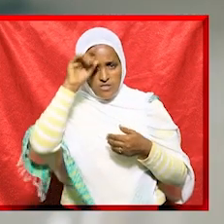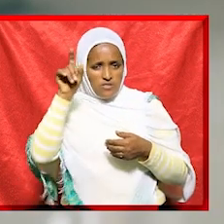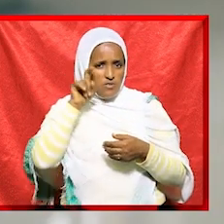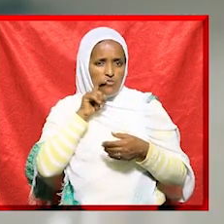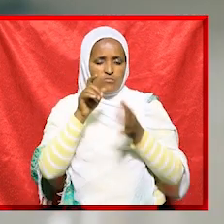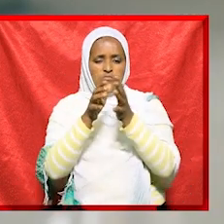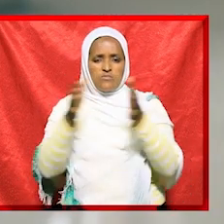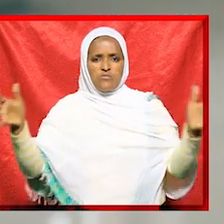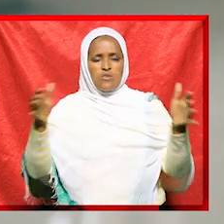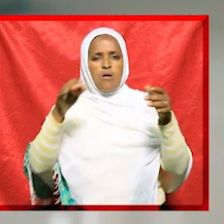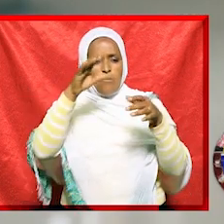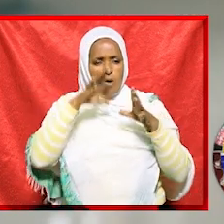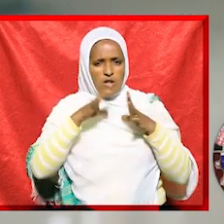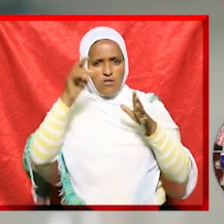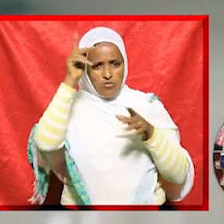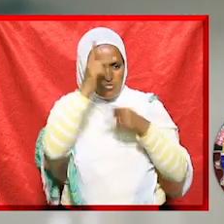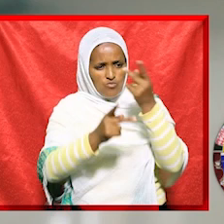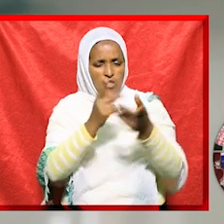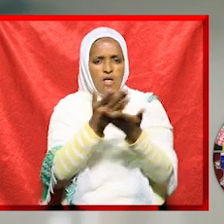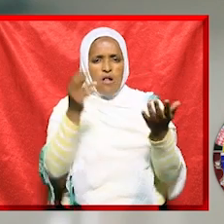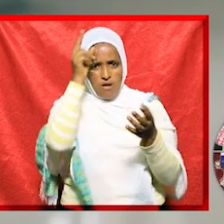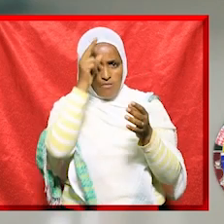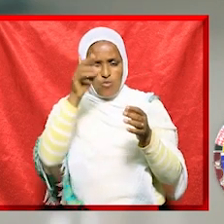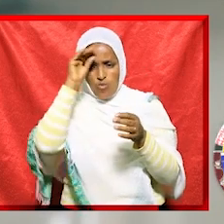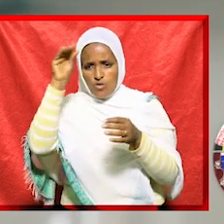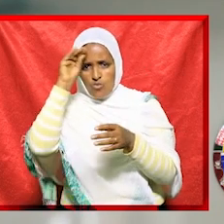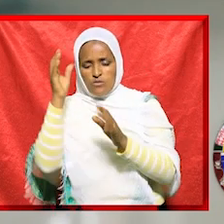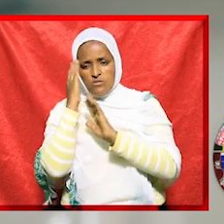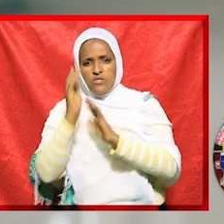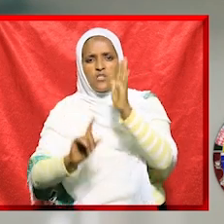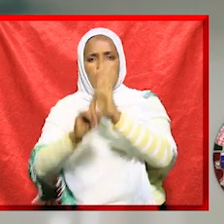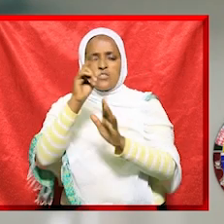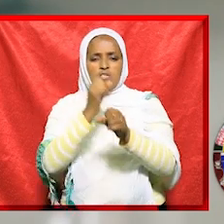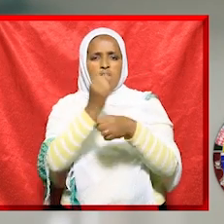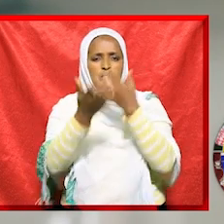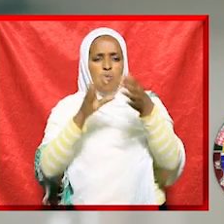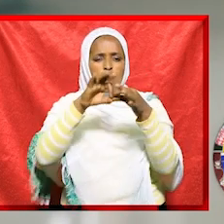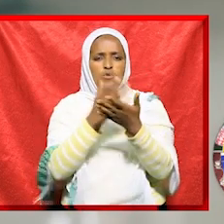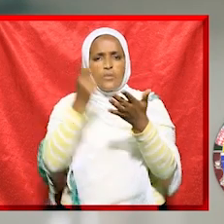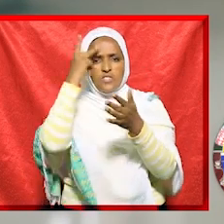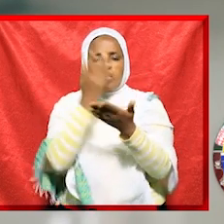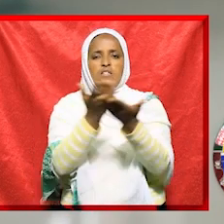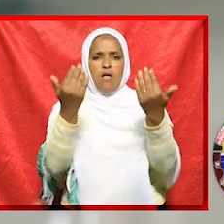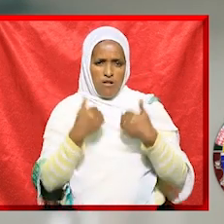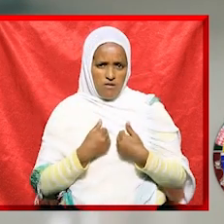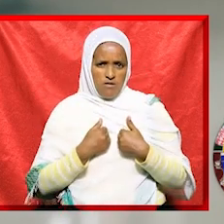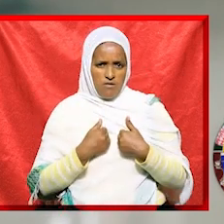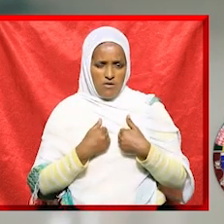ቱሪዝም ሲስፋፋ ባህልና ቱሪዝም ሚኒስቴር የት አለ? ወንደኛ አዳሪነት ሲያድግ ሰራተኛና ማህበራዊ ጉዳይ ሚኒስቴር የት